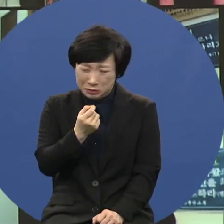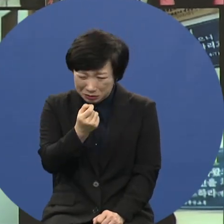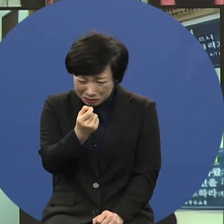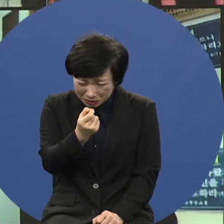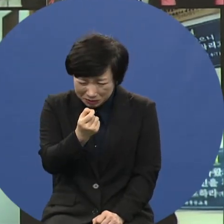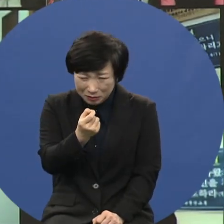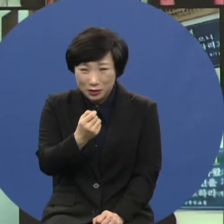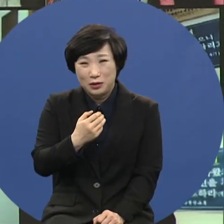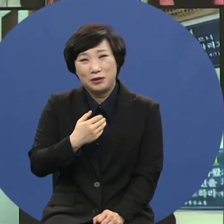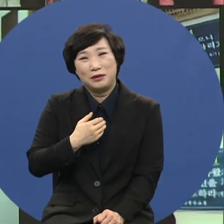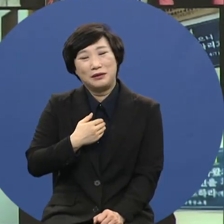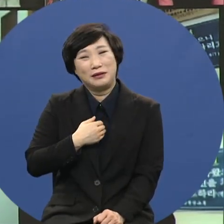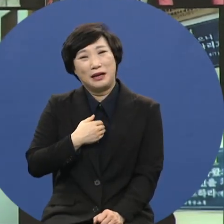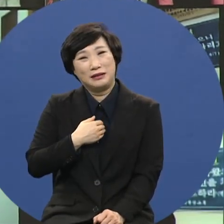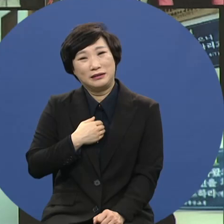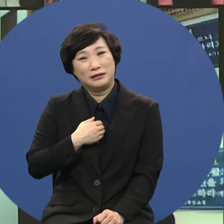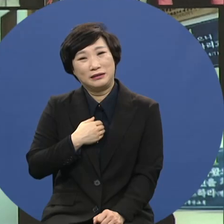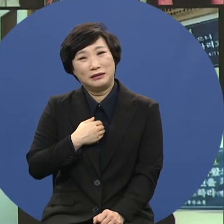털흙만큼도